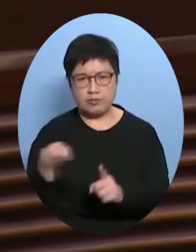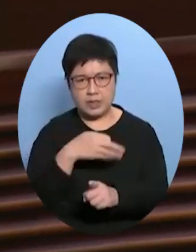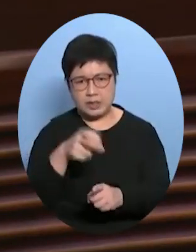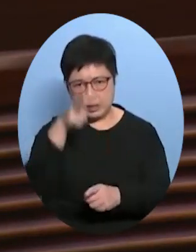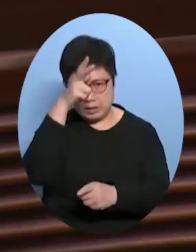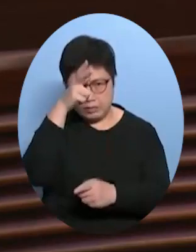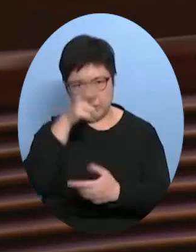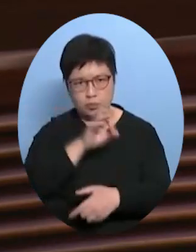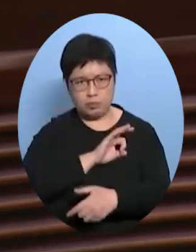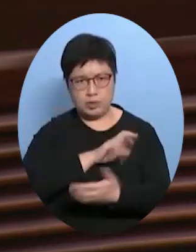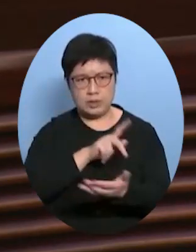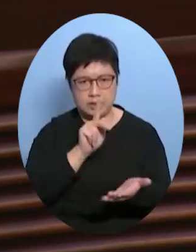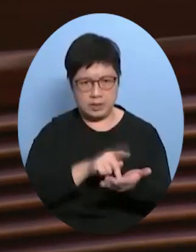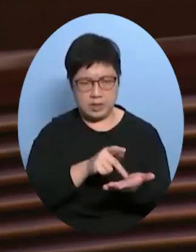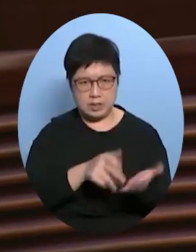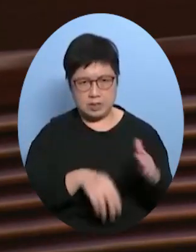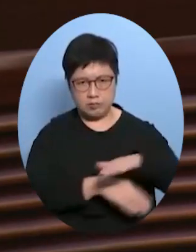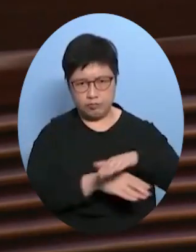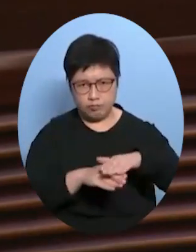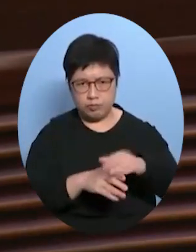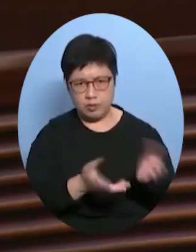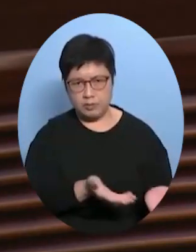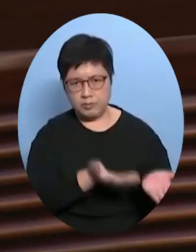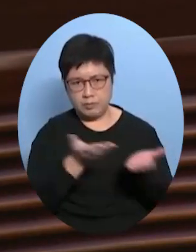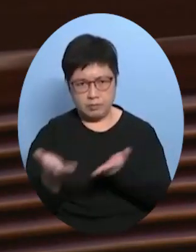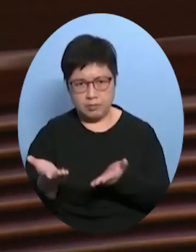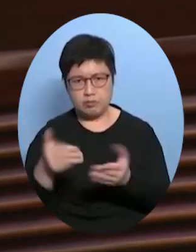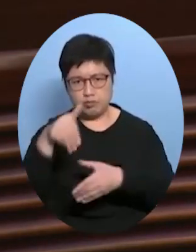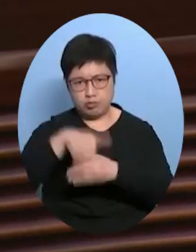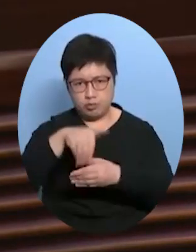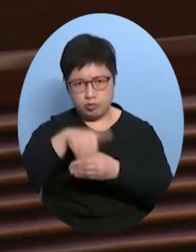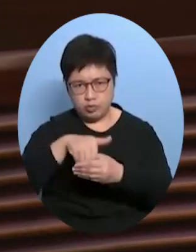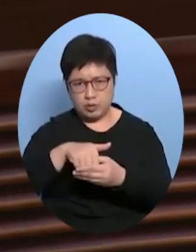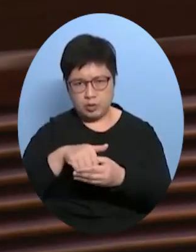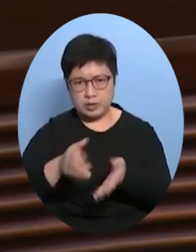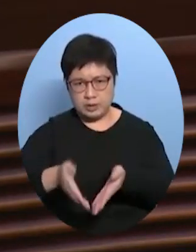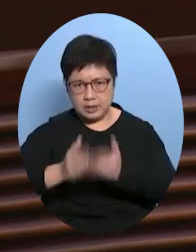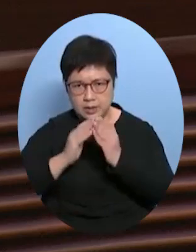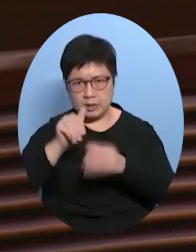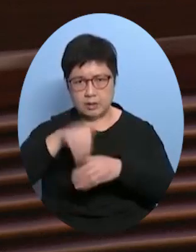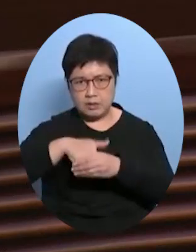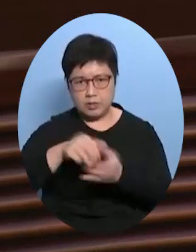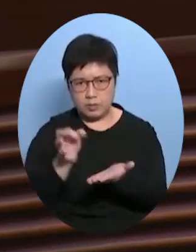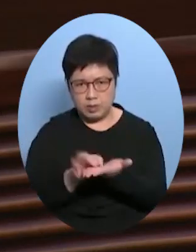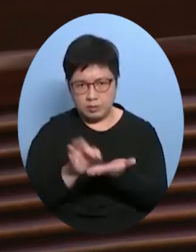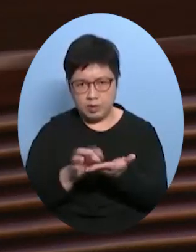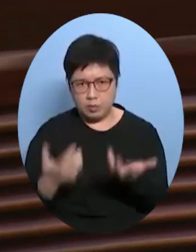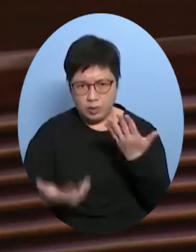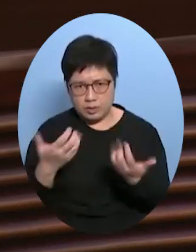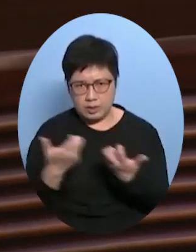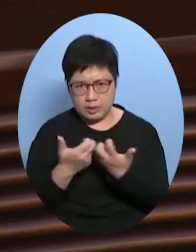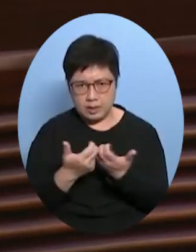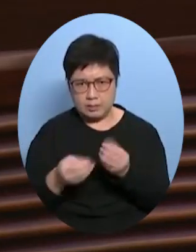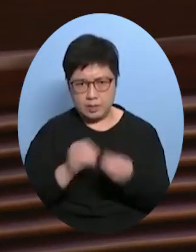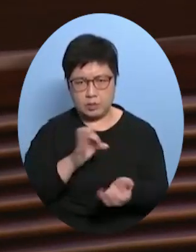非政府機構借出其物業，以供在公共選舉設立投票站或者點票站，使到選